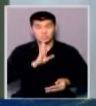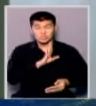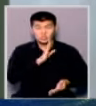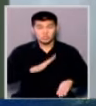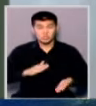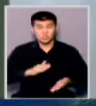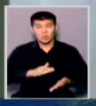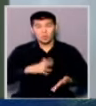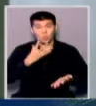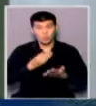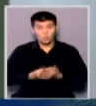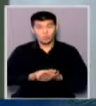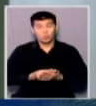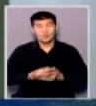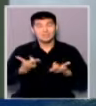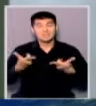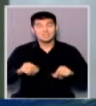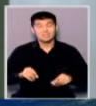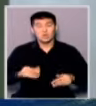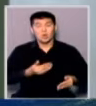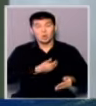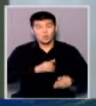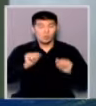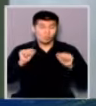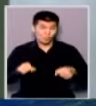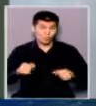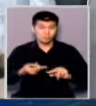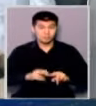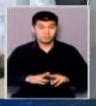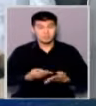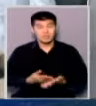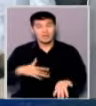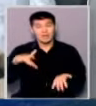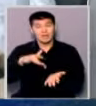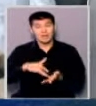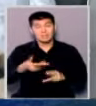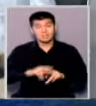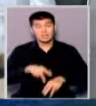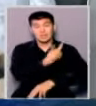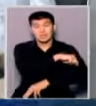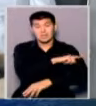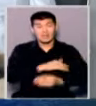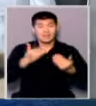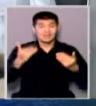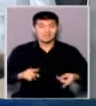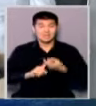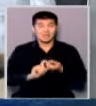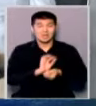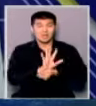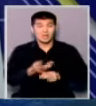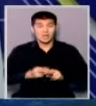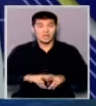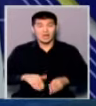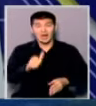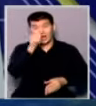қалауымен өзінің қалаған перзентханасына барып босануына болады. Қалалық перзентхана дәрігерлері қазіргі пандемия уақытында ай